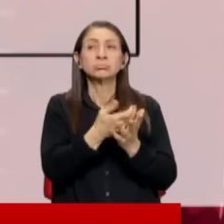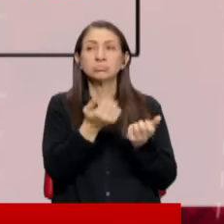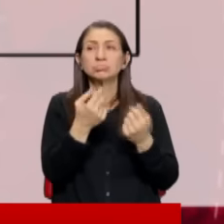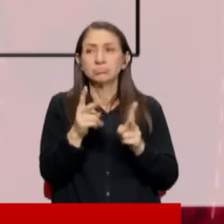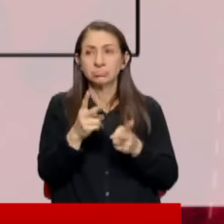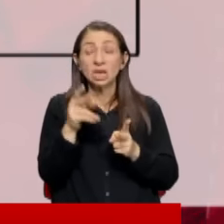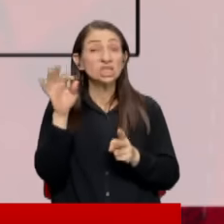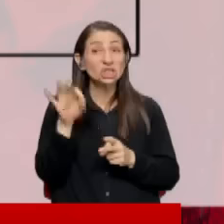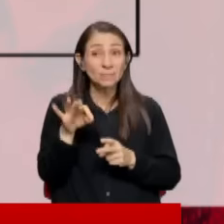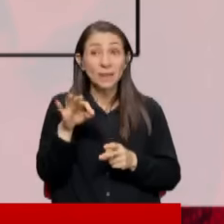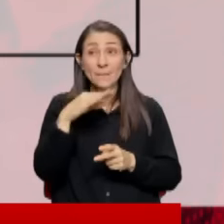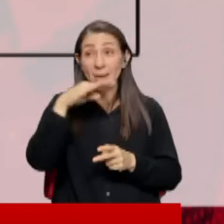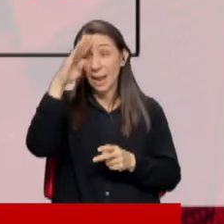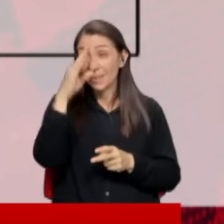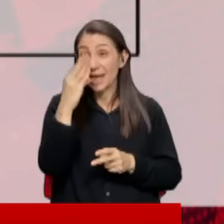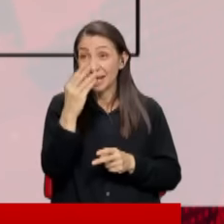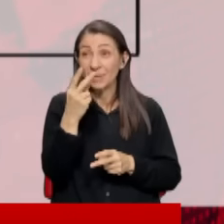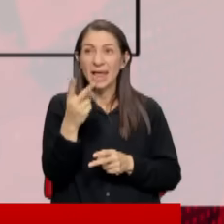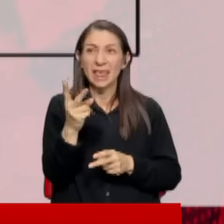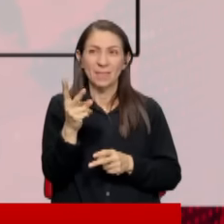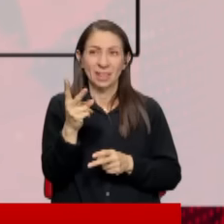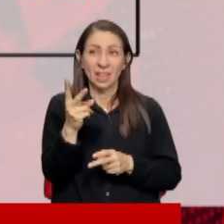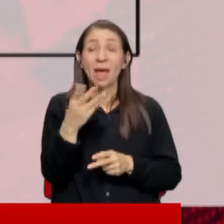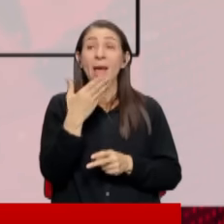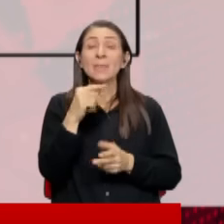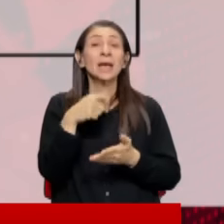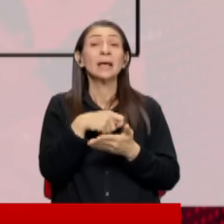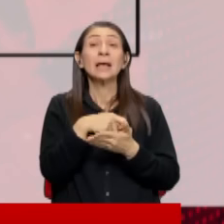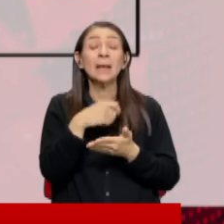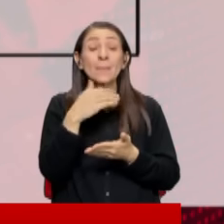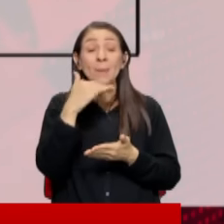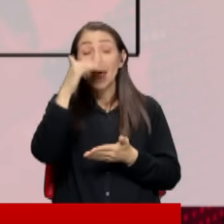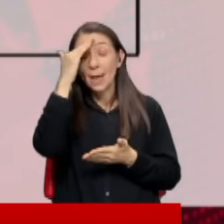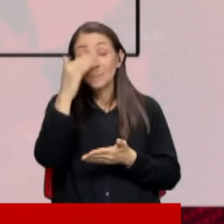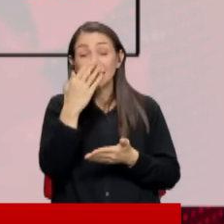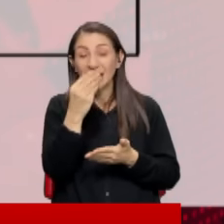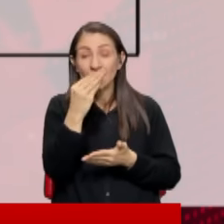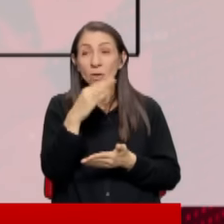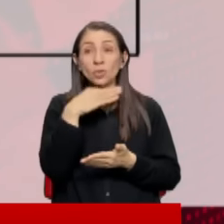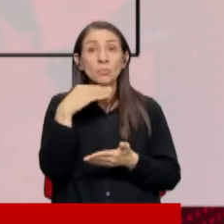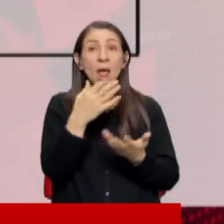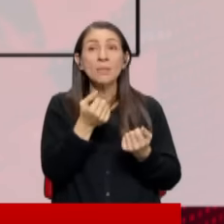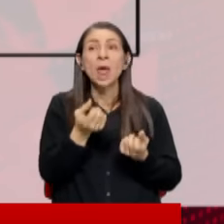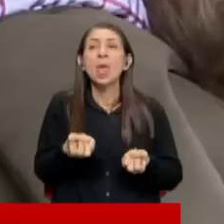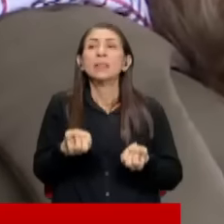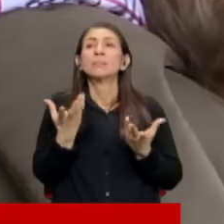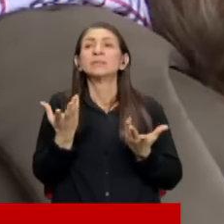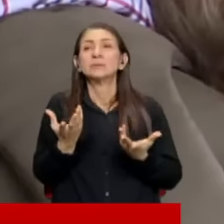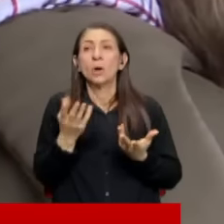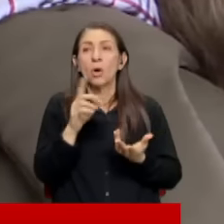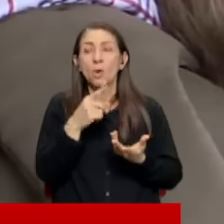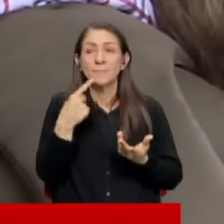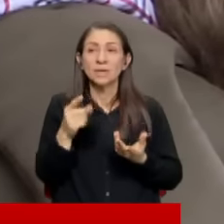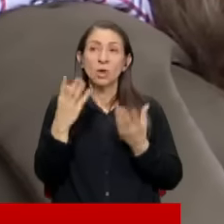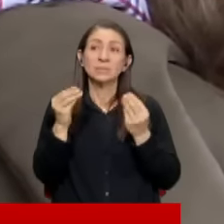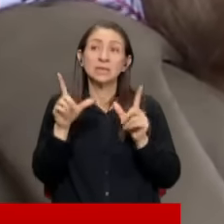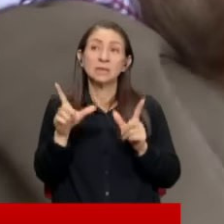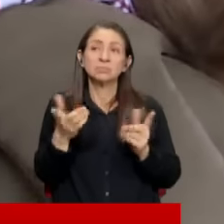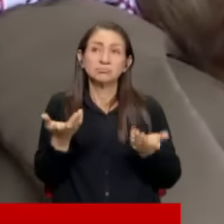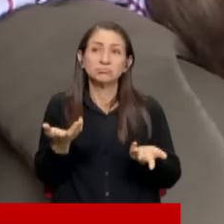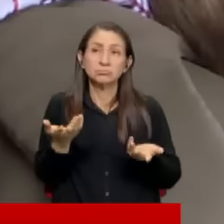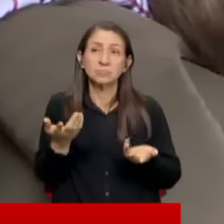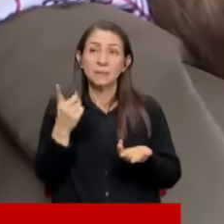alabiliyorlardı. Şimdi ise bayram ikramiyesi 2 bin lira. Emeklinin bayram ikramiyesi kurbanlık almaya yetmiyor. 10 bin lira olması lazım en